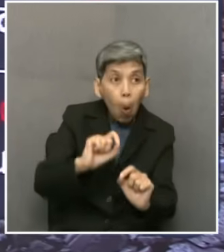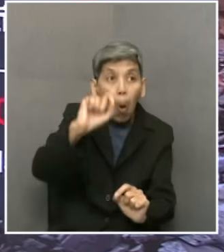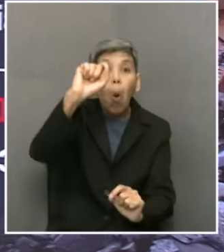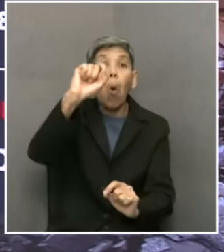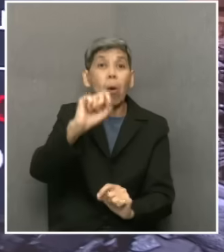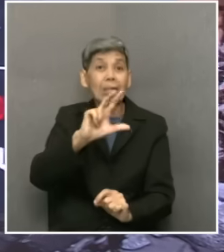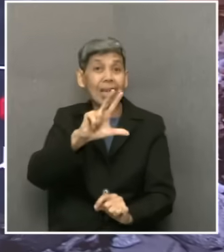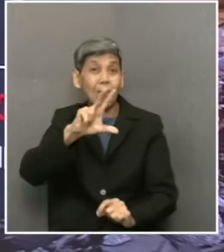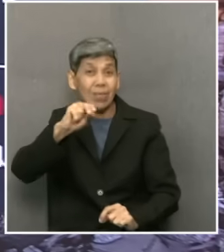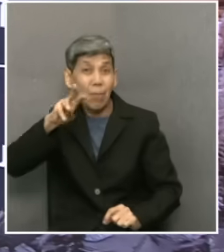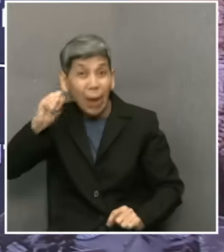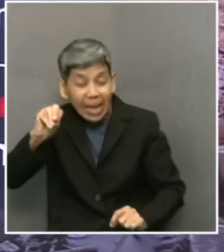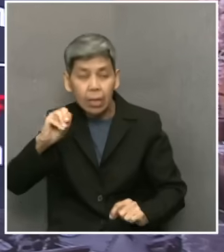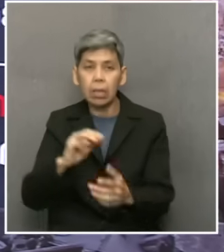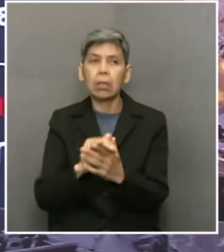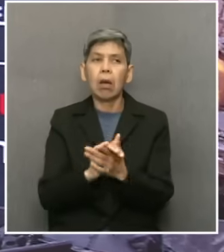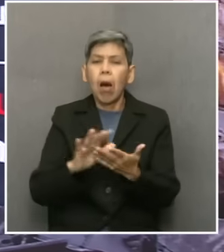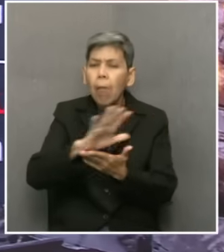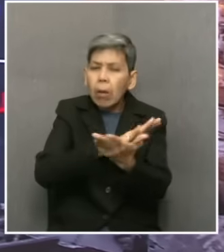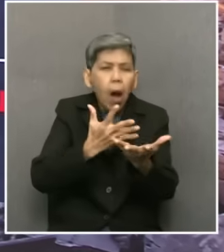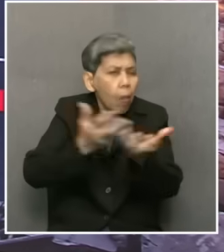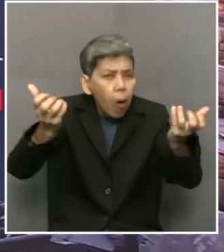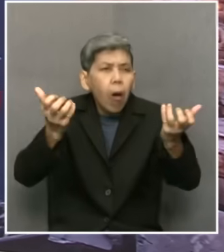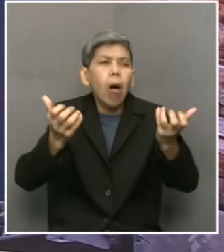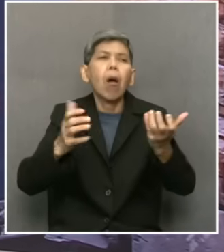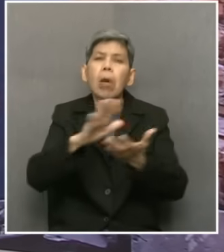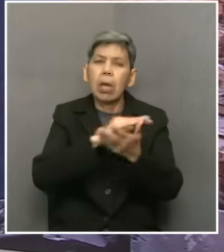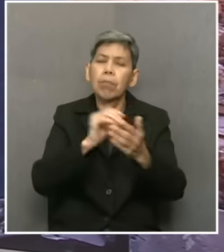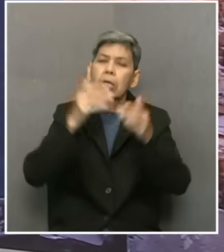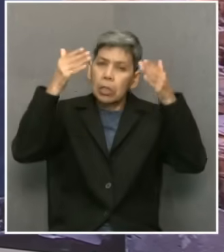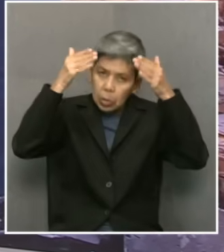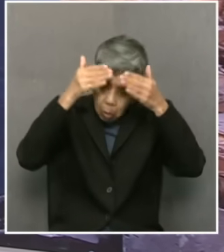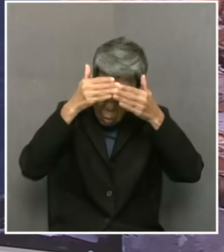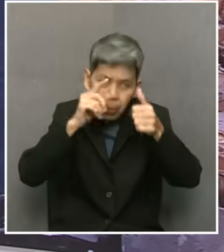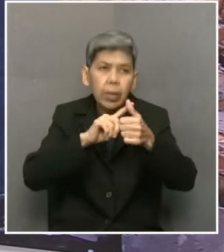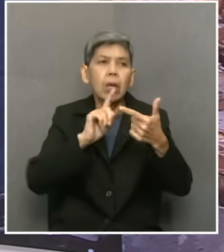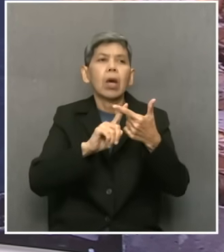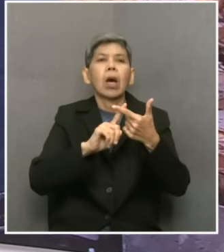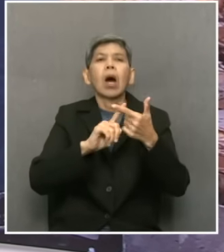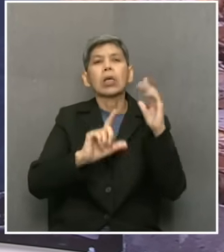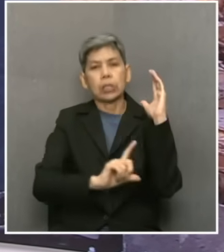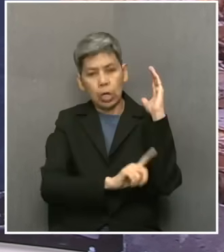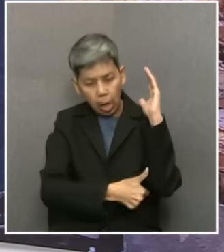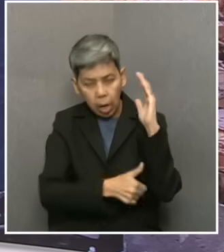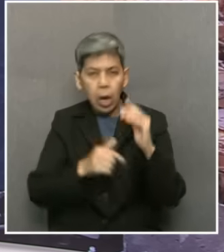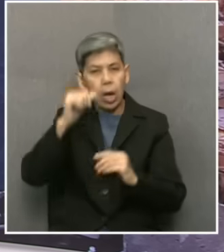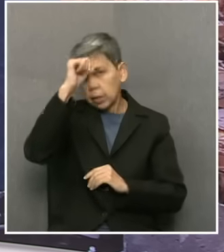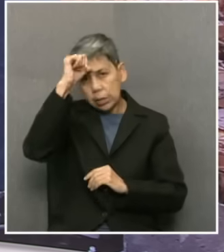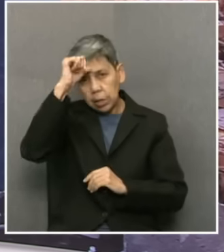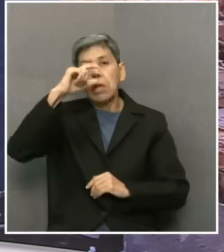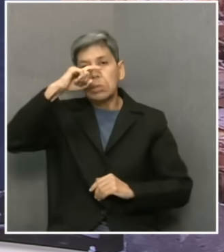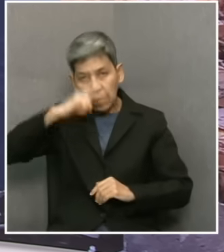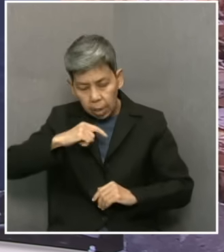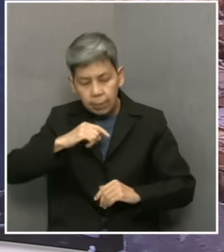ถึง30เมตรและประเทศที่เสียหายมากที่สุดนะคะไล่กันมาเลยก็คืออินโดนีเซียศรีลังกาอินเดียและไทยเรา